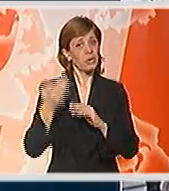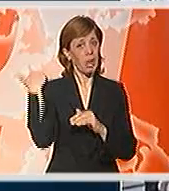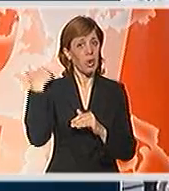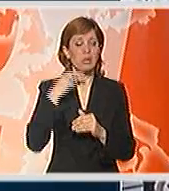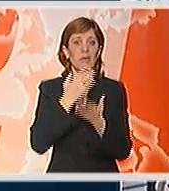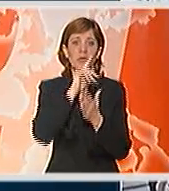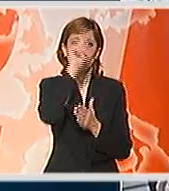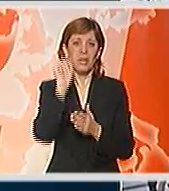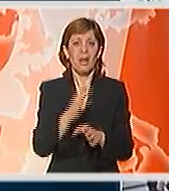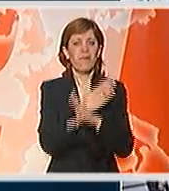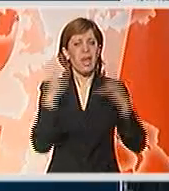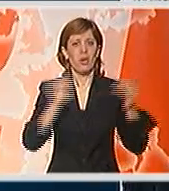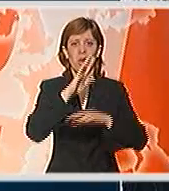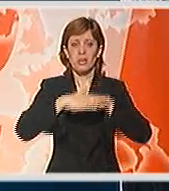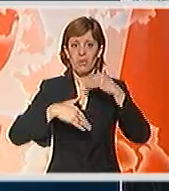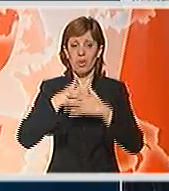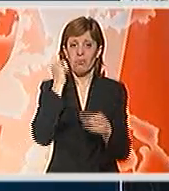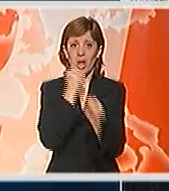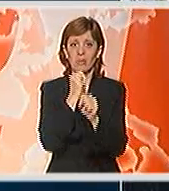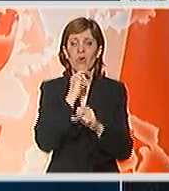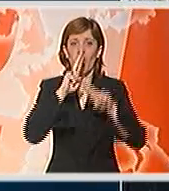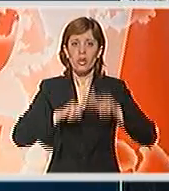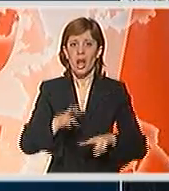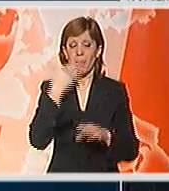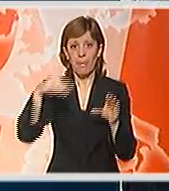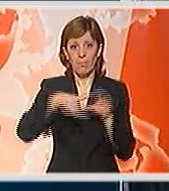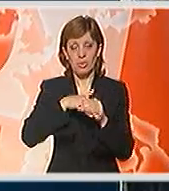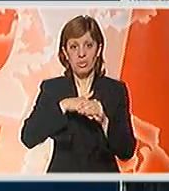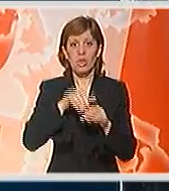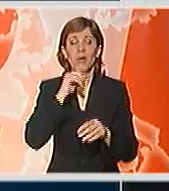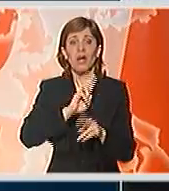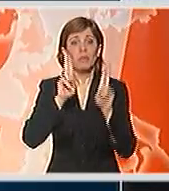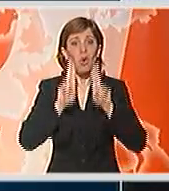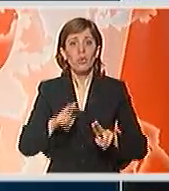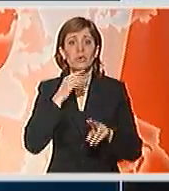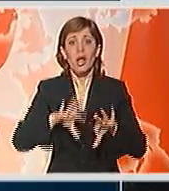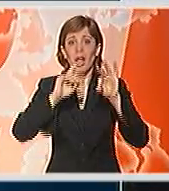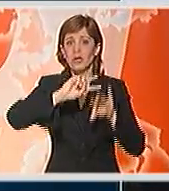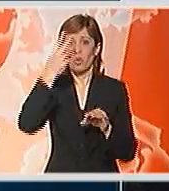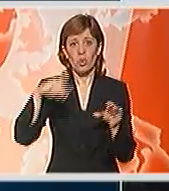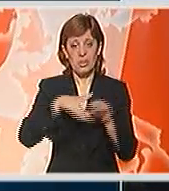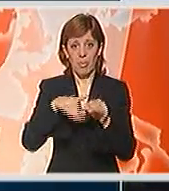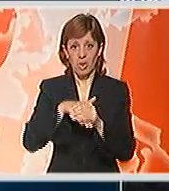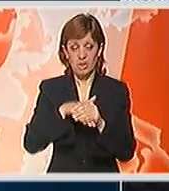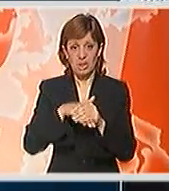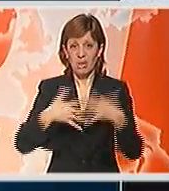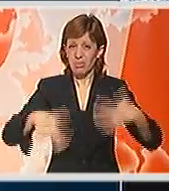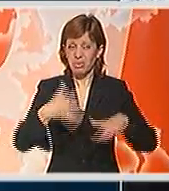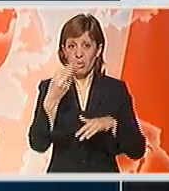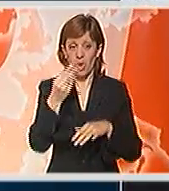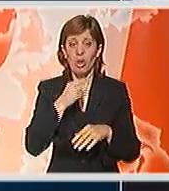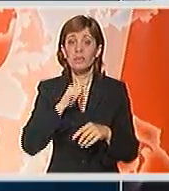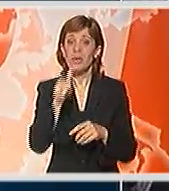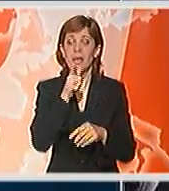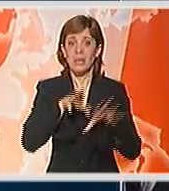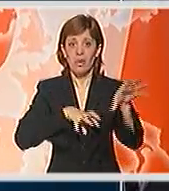već u pitanju veliko nezadovoljstvo radnika koji su ostali bez posla i nemaju mogućnosti da nađu novo zaposlenje. Govoreći o